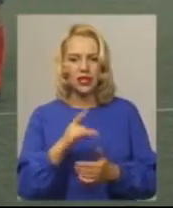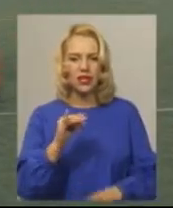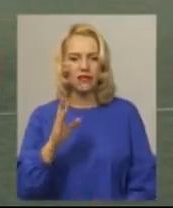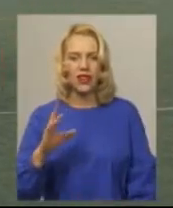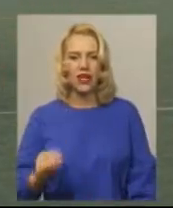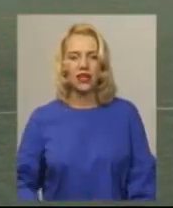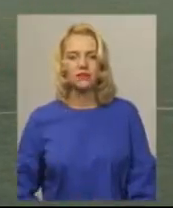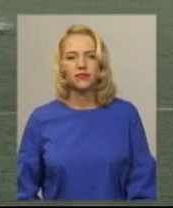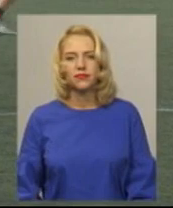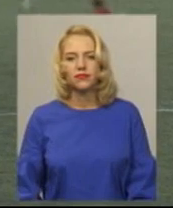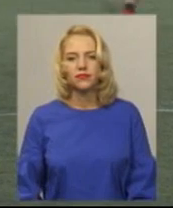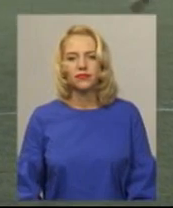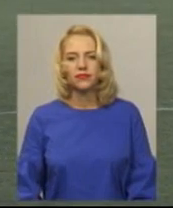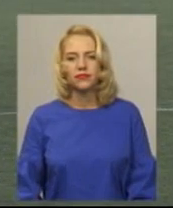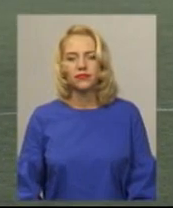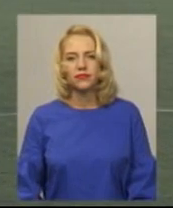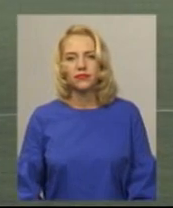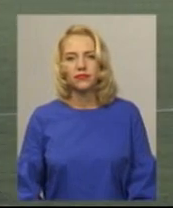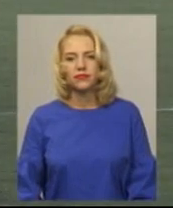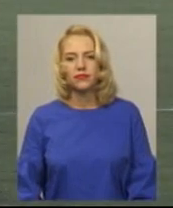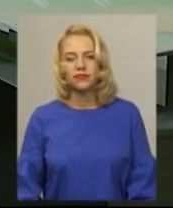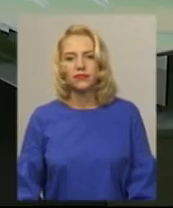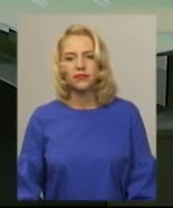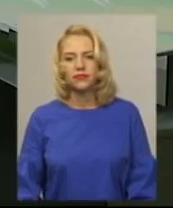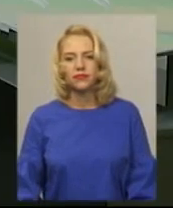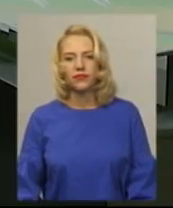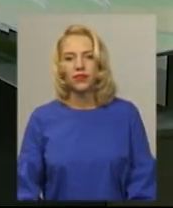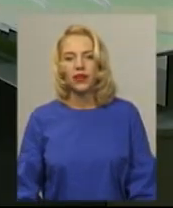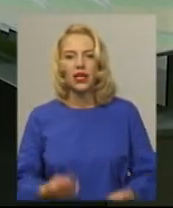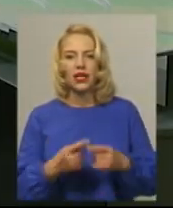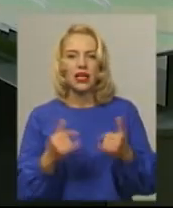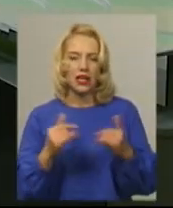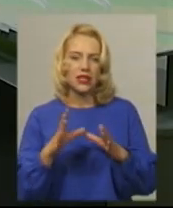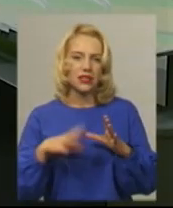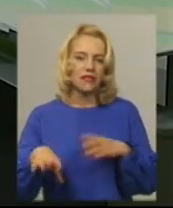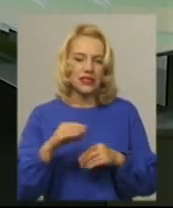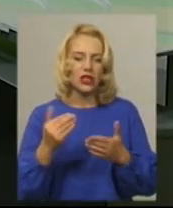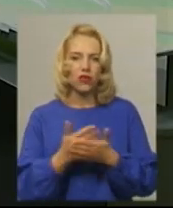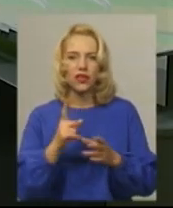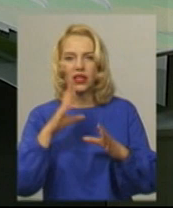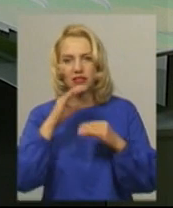Володимир Заянчуковський. Новини на Суспільному. Хмельницький. Наразі це всі новини, які